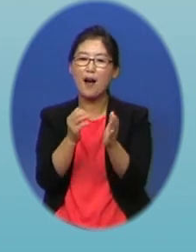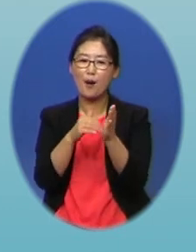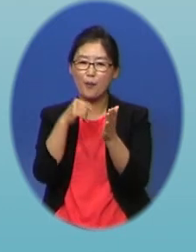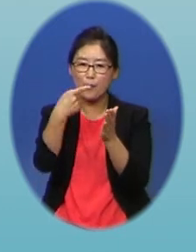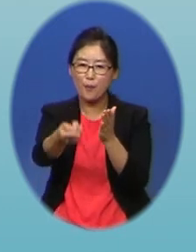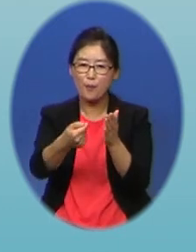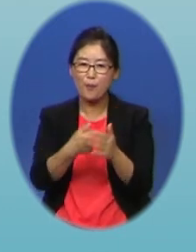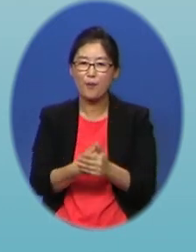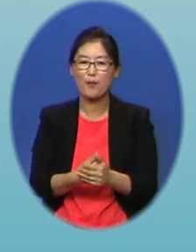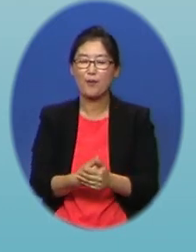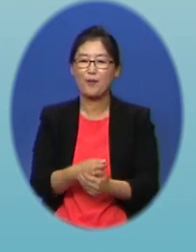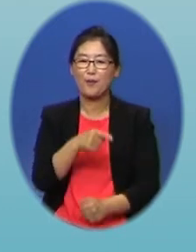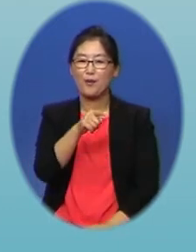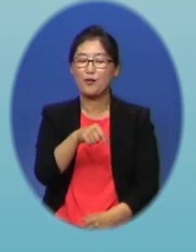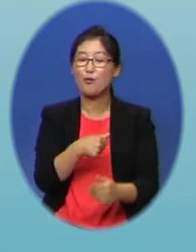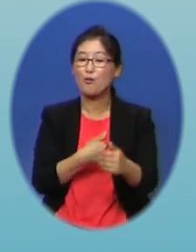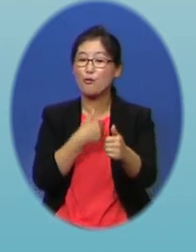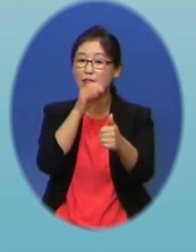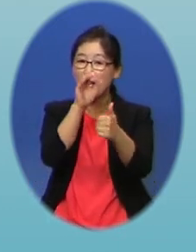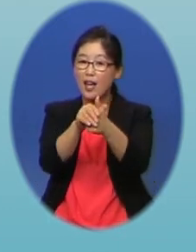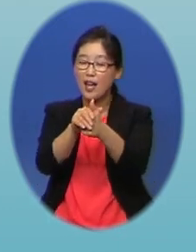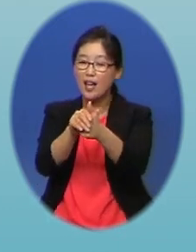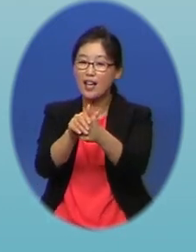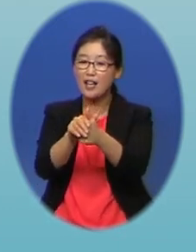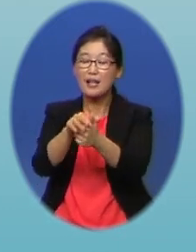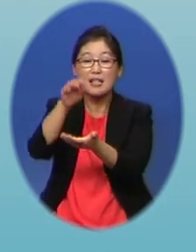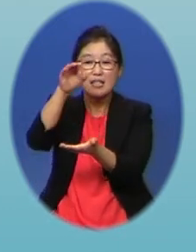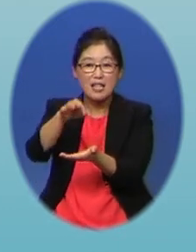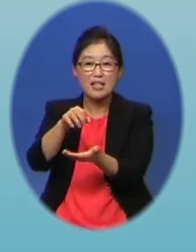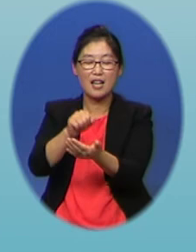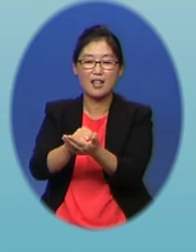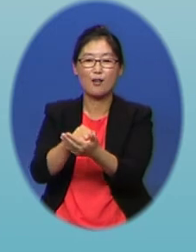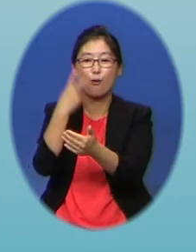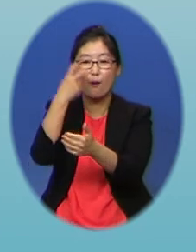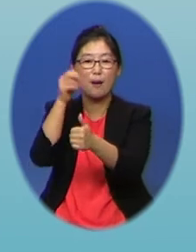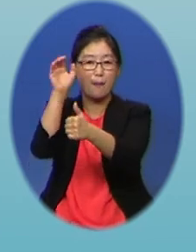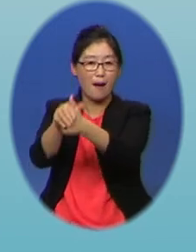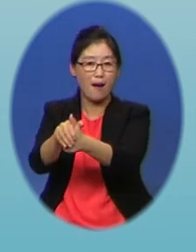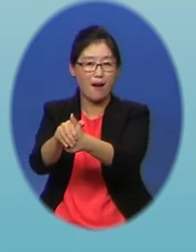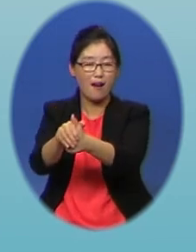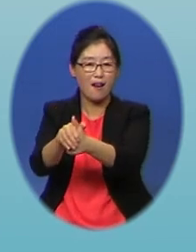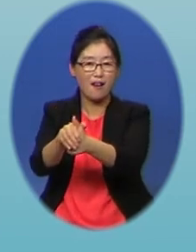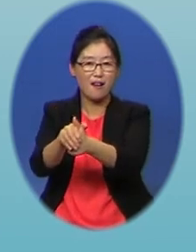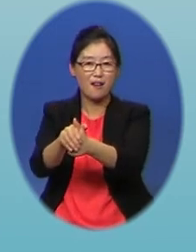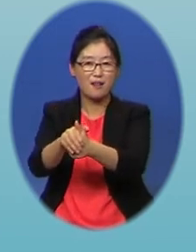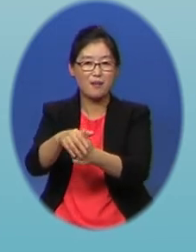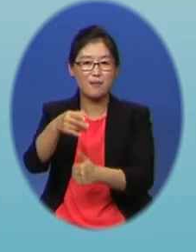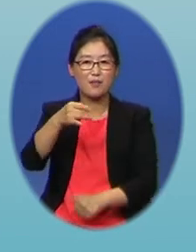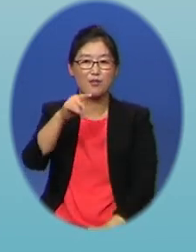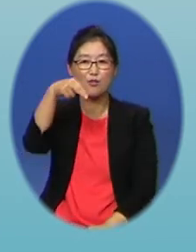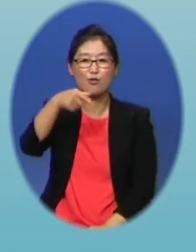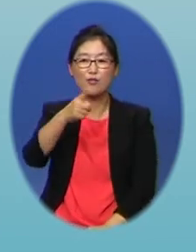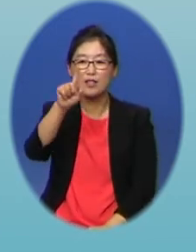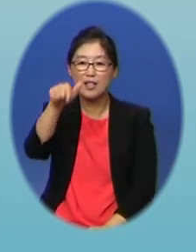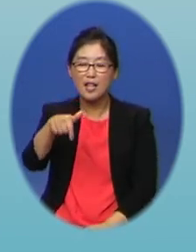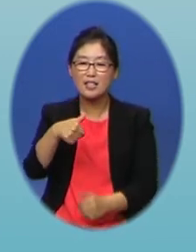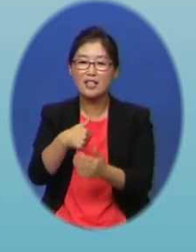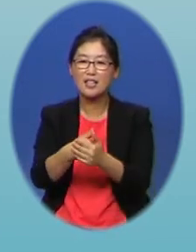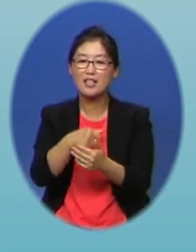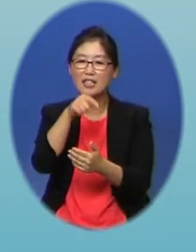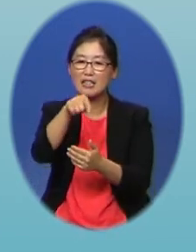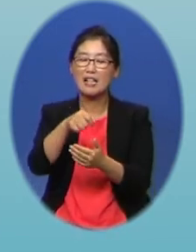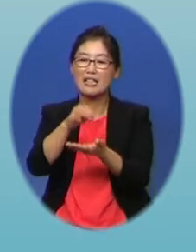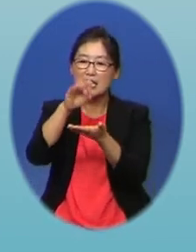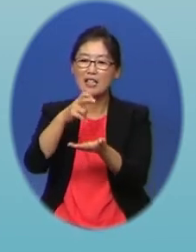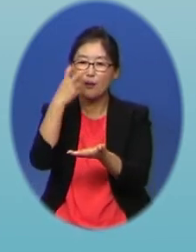재산의 소유권을 이전시키면 수탁자는 신탁 목적에 따라서만 재산을 관리, 처분하고 그